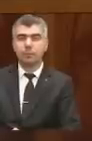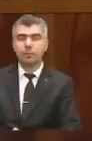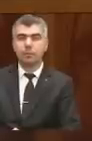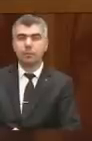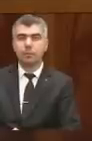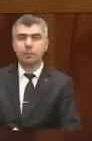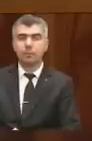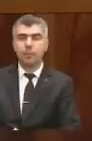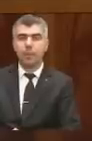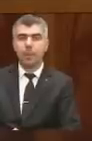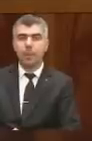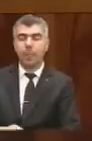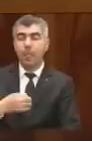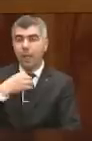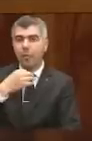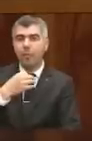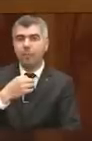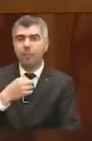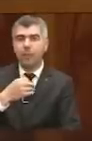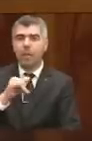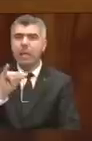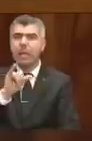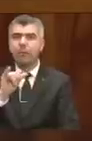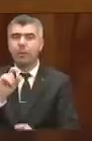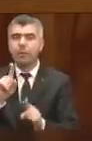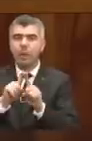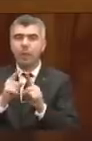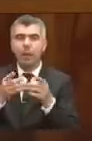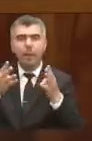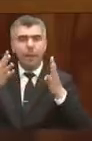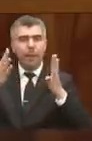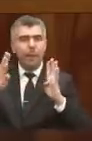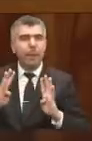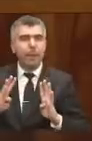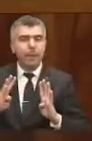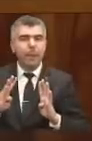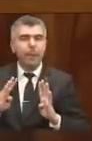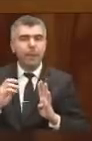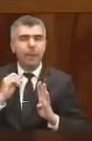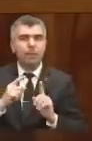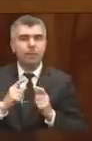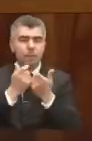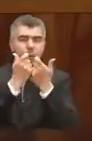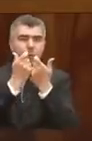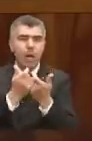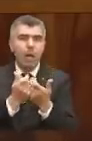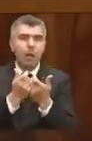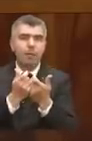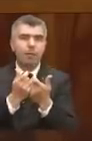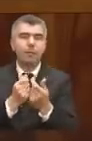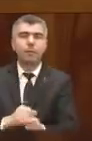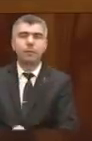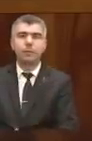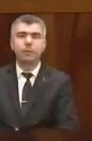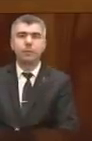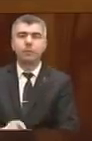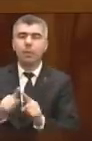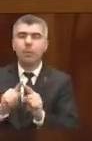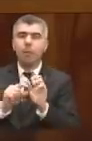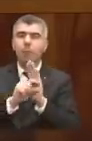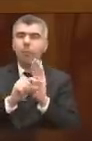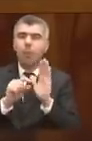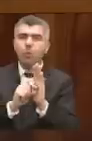انا بغيت تقول المغاربه كيفاش كتشعر انت بالارتياح الكبير على ما تحقق في الموضوع